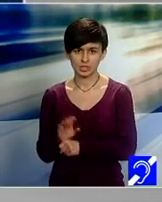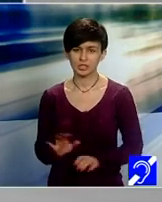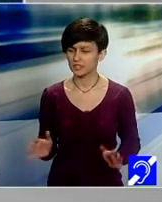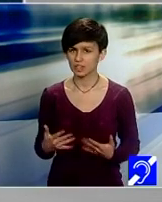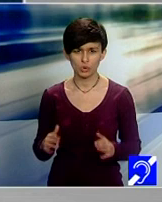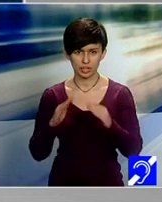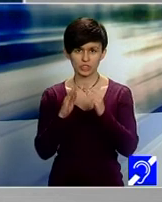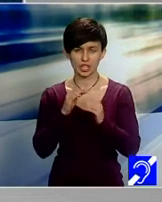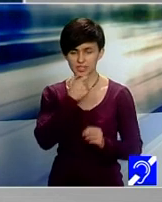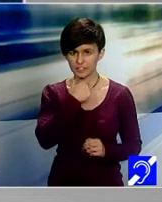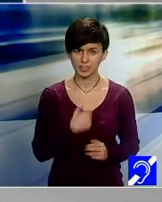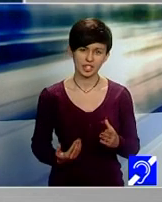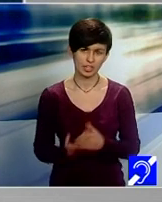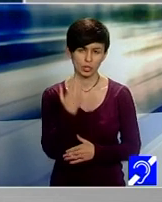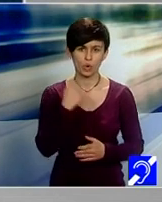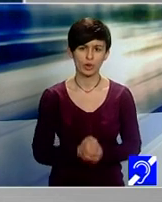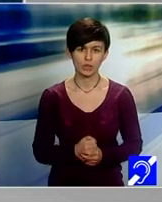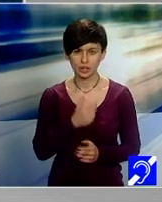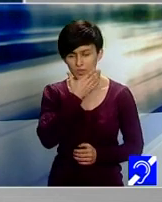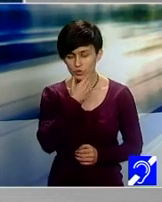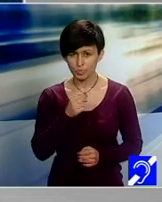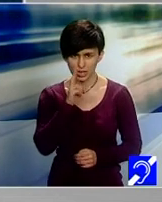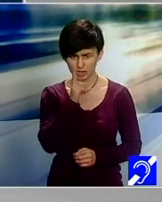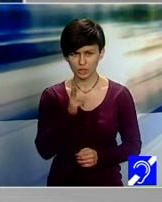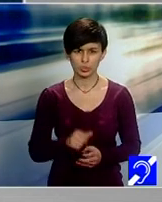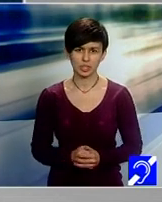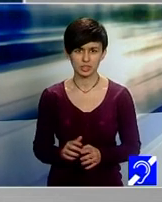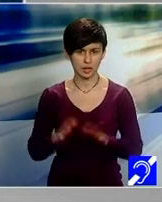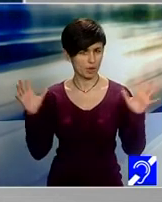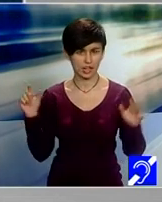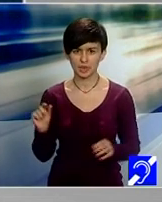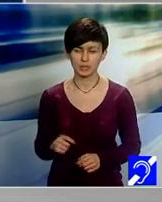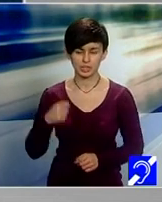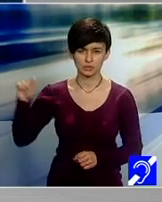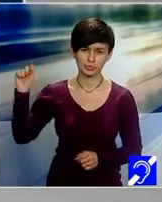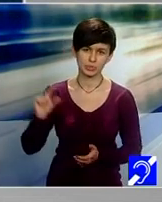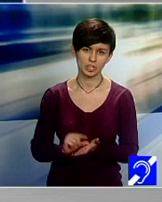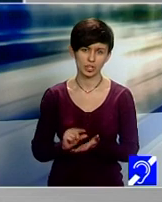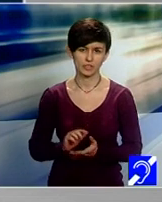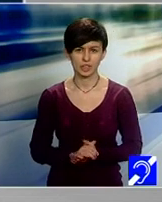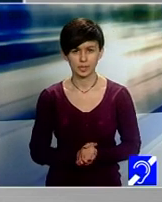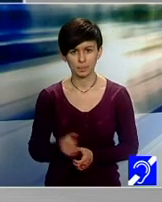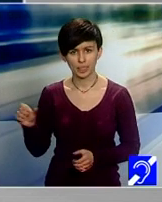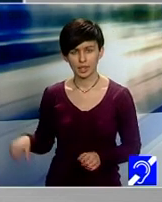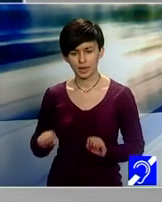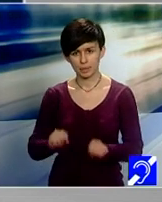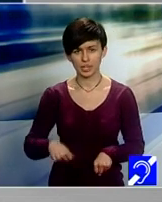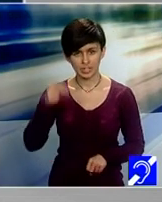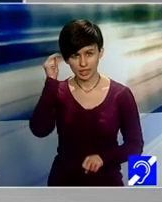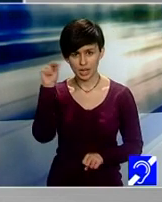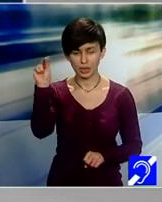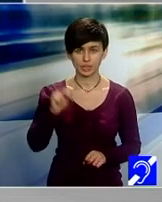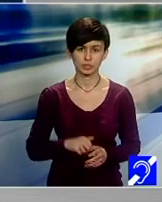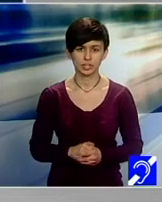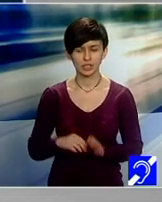casă, veche sau nouă, derăpânată sau arătoasă, mare sau mică, scumpă sau ieftină. Bancherii au anunțat deja